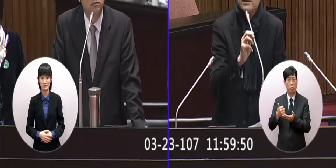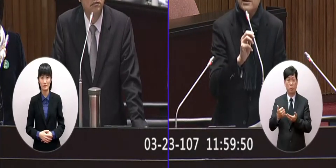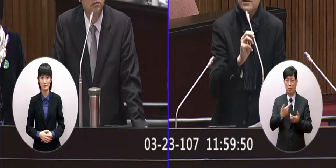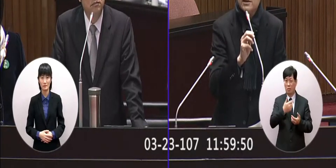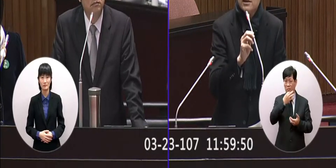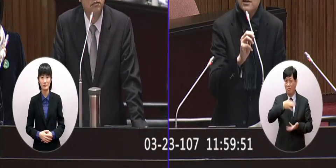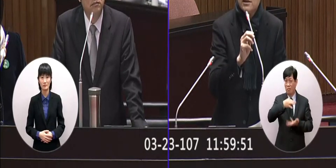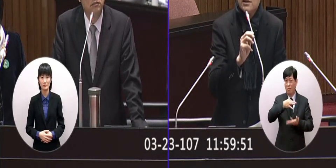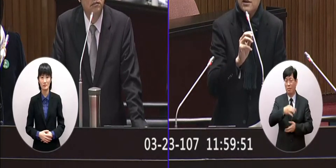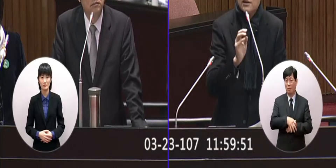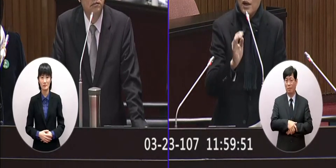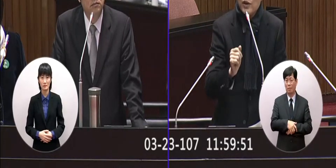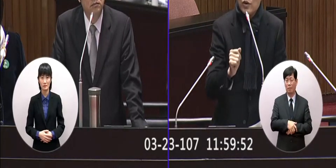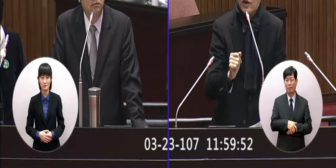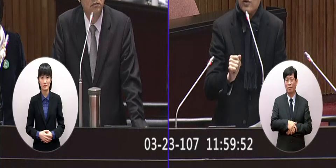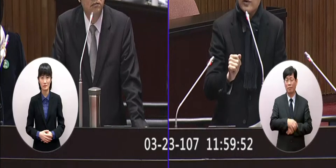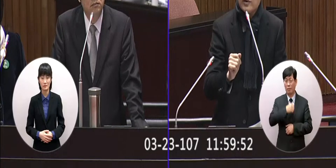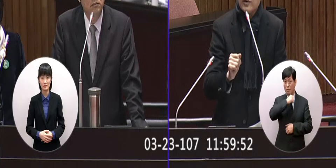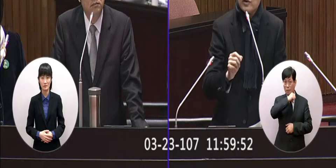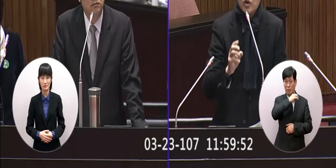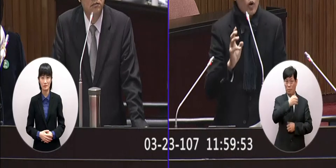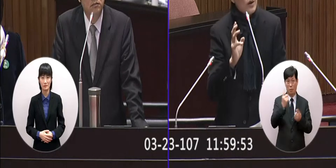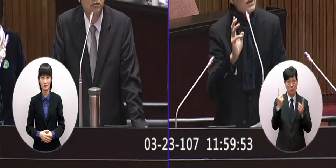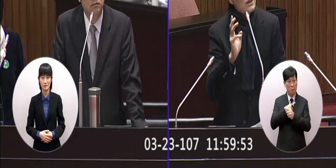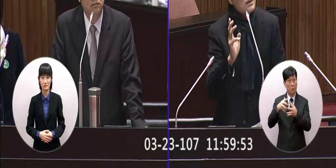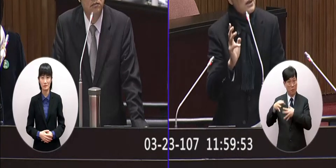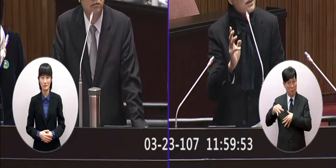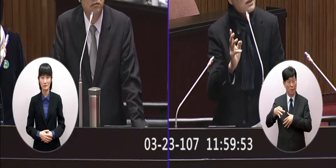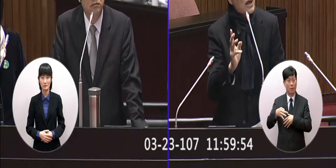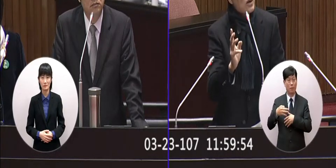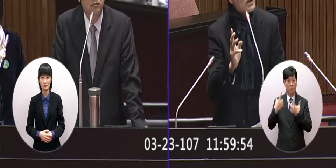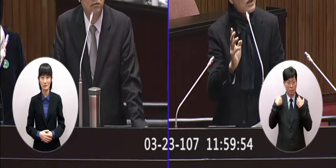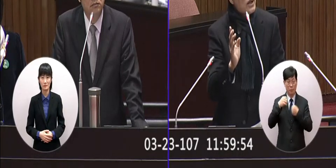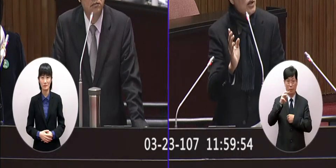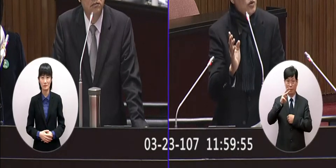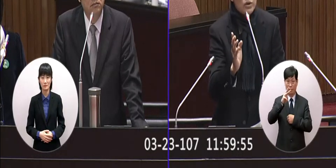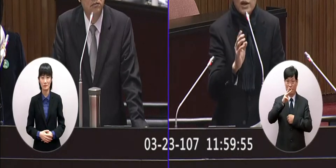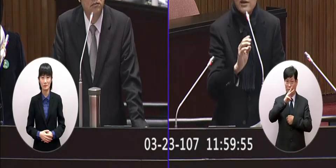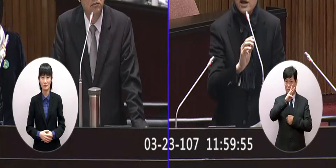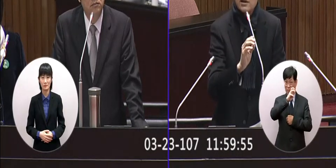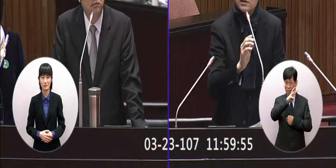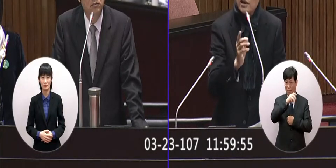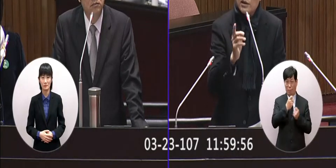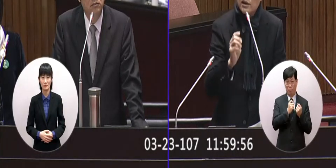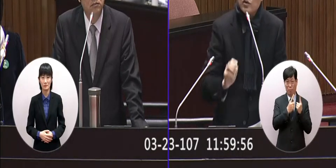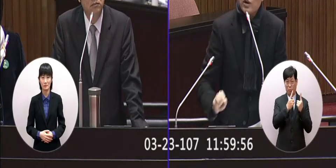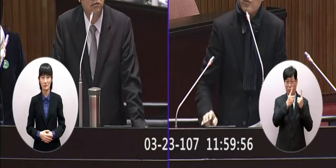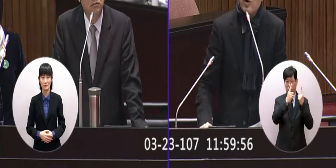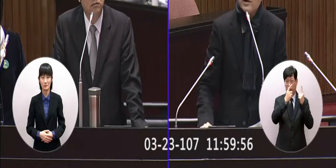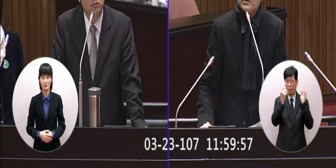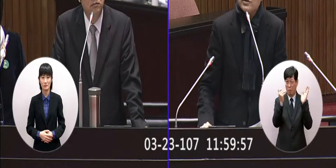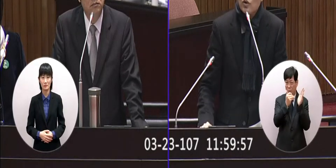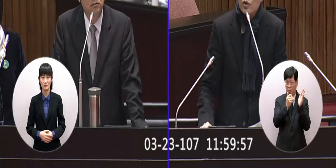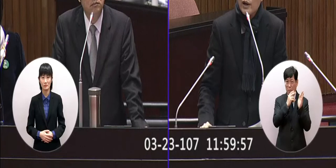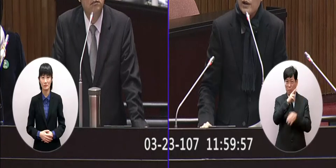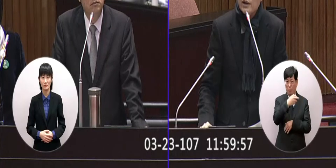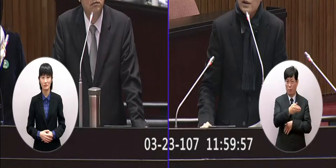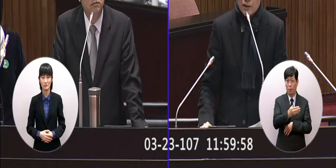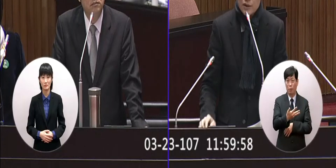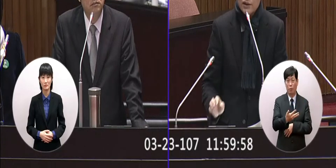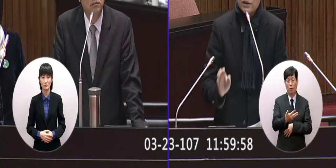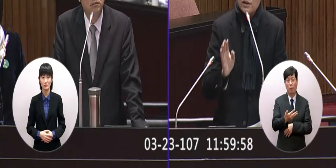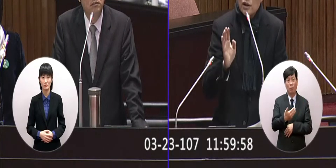都很担心，台币对美元汇率从33块一路升啊，升到现在已经快破